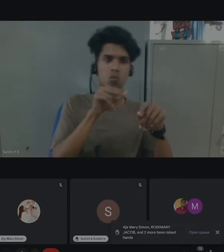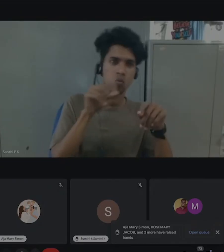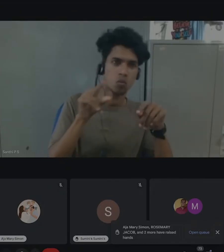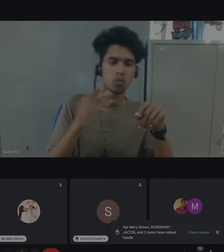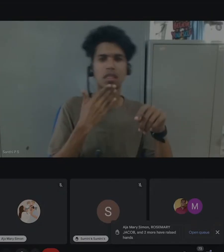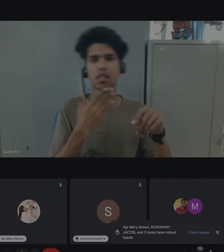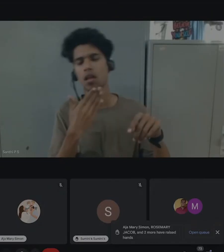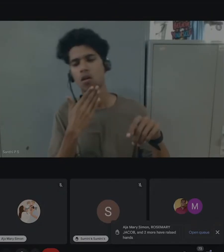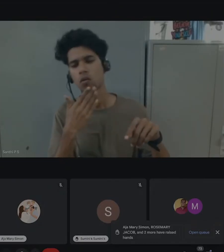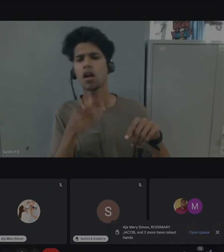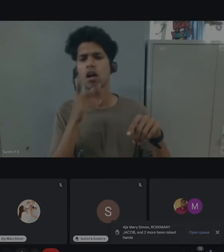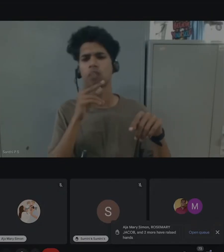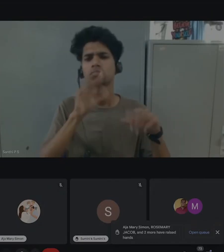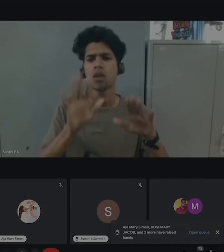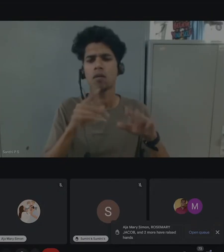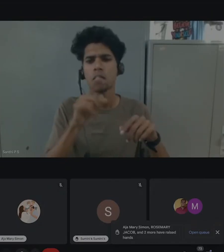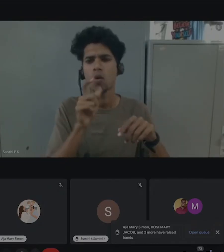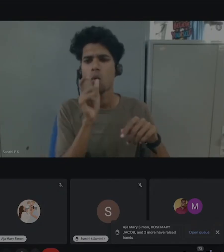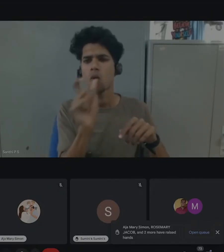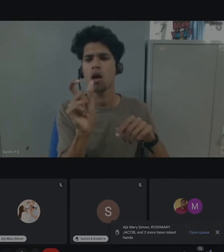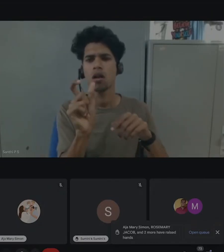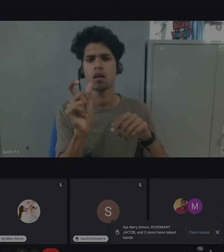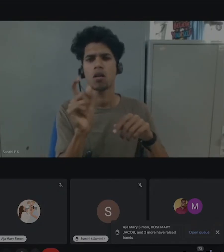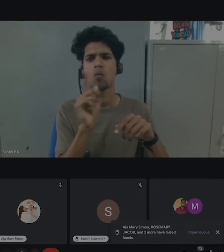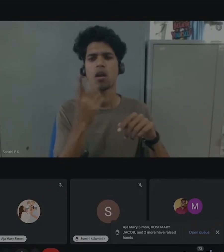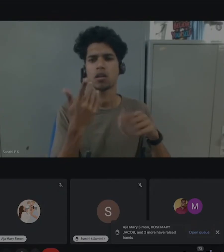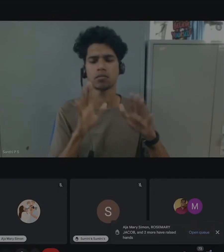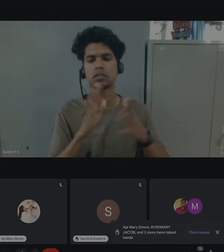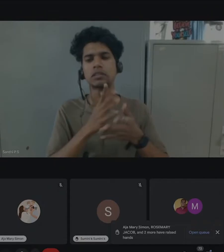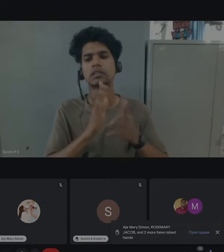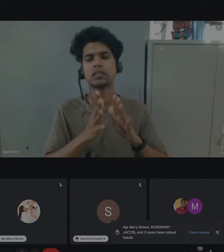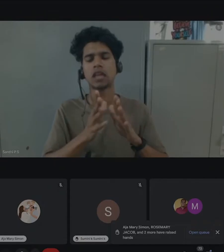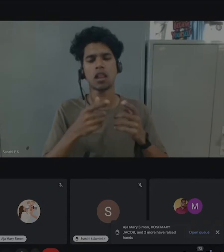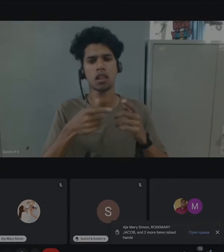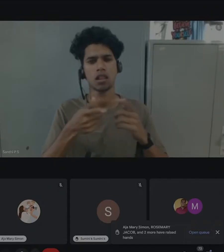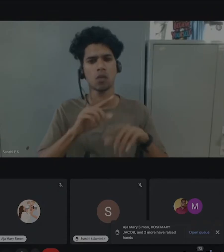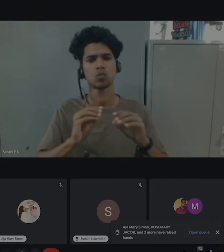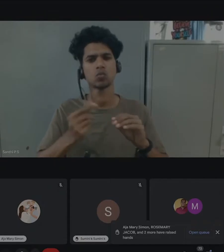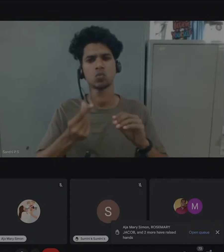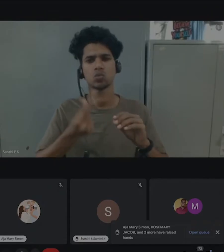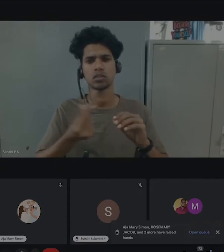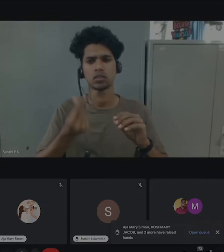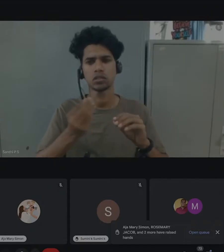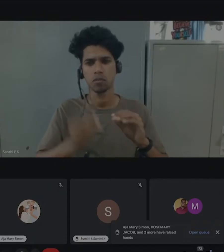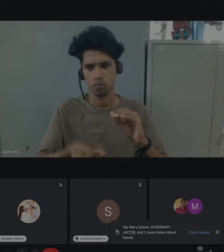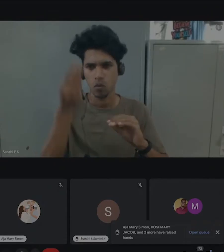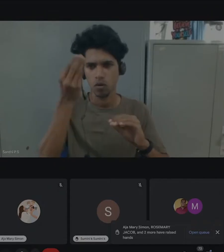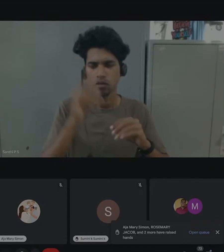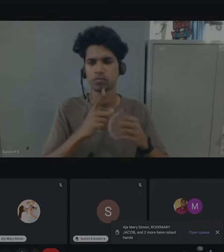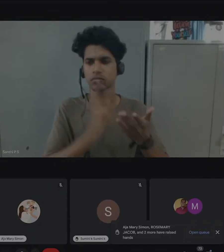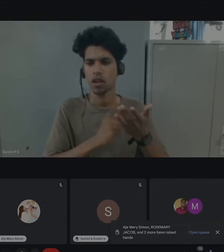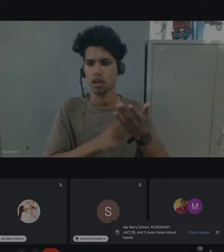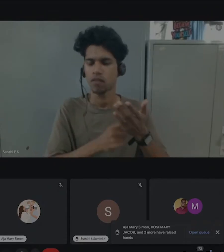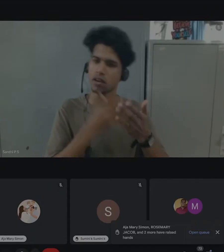എന്നൊക്കെ പറയുന്നുണ്ട്. പക്ഷെ ഒരു വാക്കായിട്ട് പറയുന്നില്ല. ആംഗ്യഭാഷയാണ് കൂടുതലും. കുഞ്ഞ് അംഗൻവാടി പോകുന്നുണ്ട്. ഈ